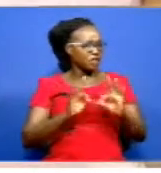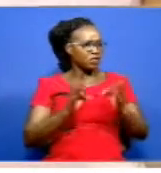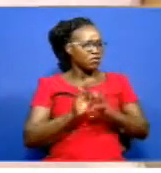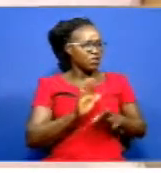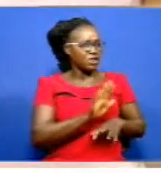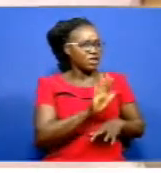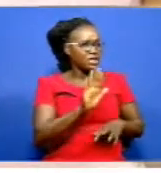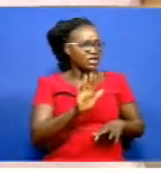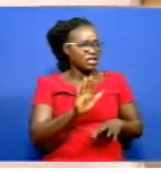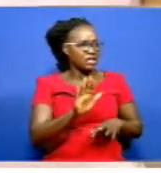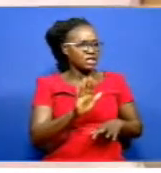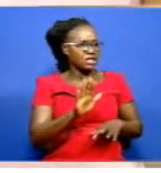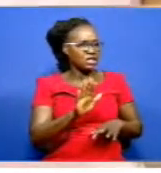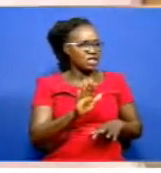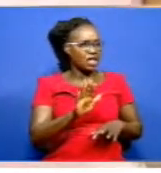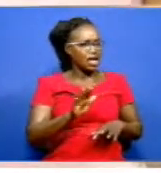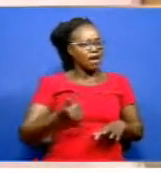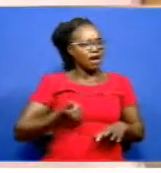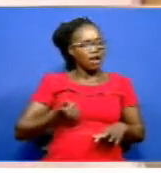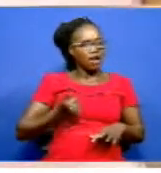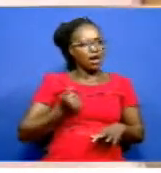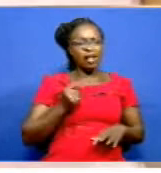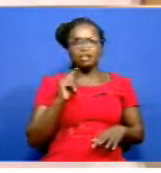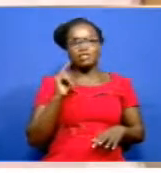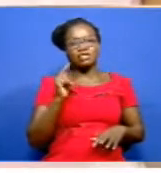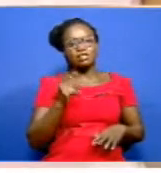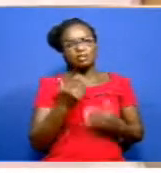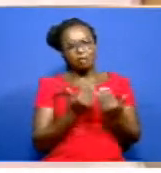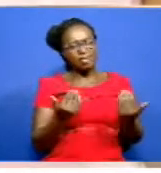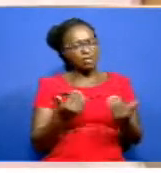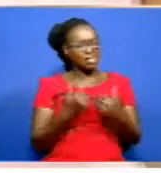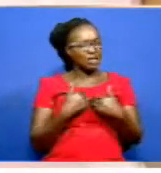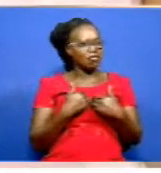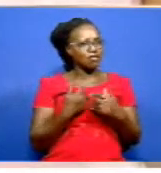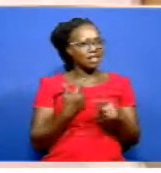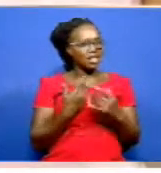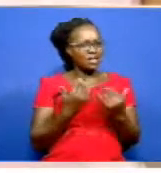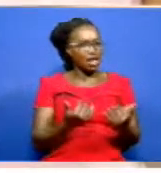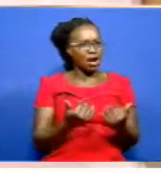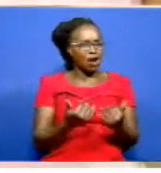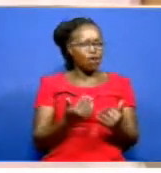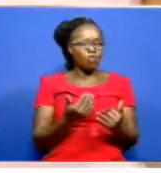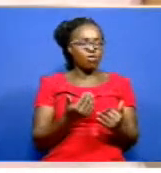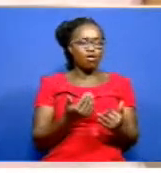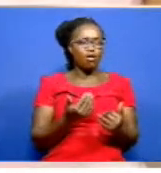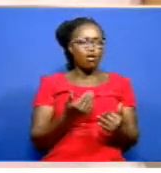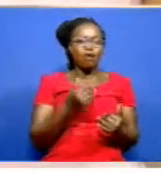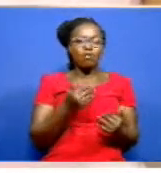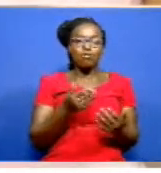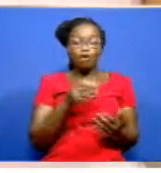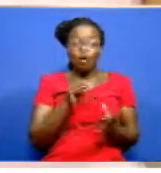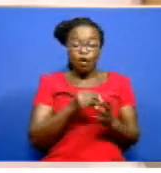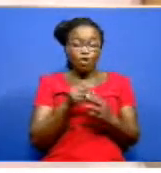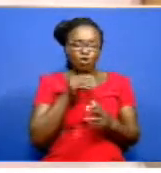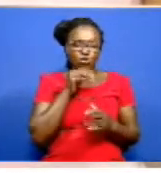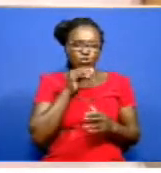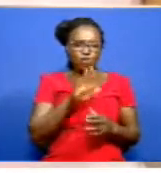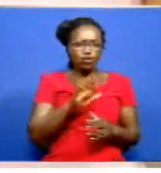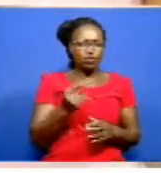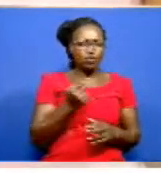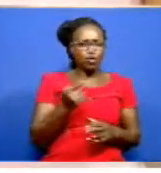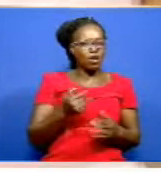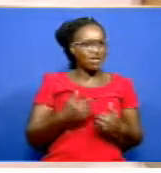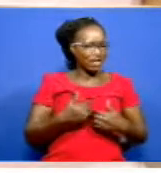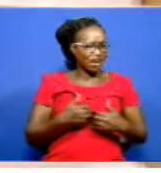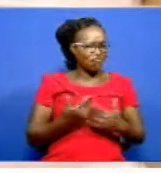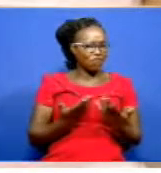labda amebarikiwa watoto wa kike kwanza ama wa kiume kwanza, na labda anataka sasa mtoto wa kike atokeze, yani mtoto wa aina